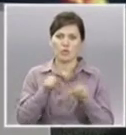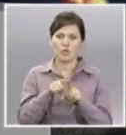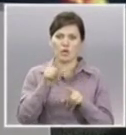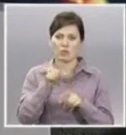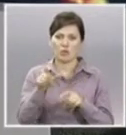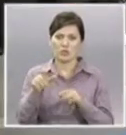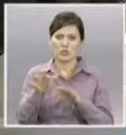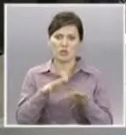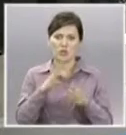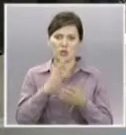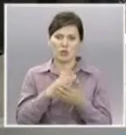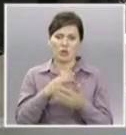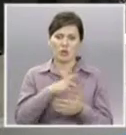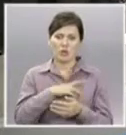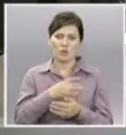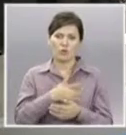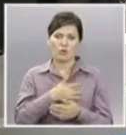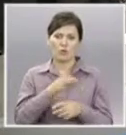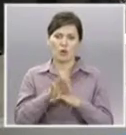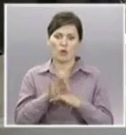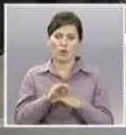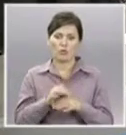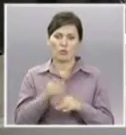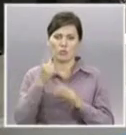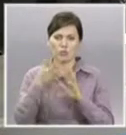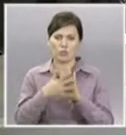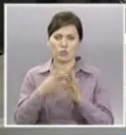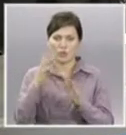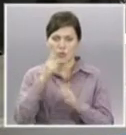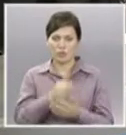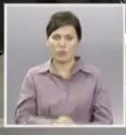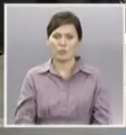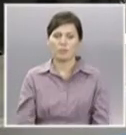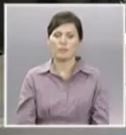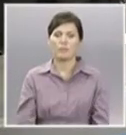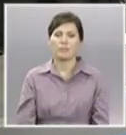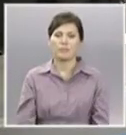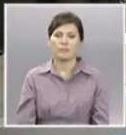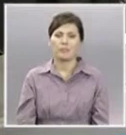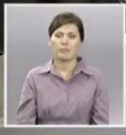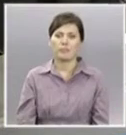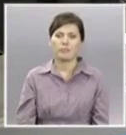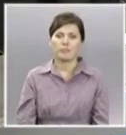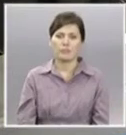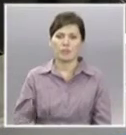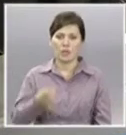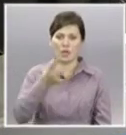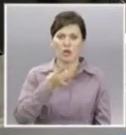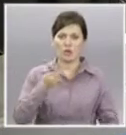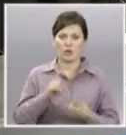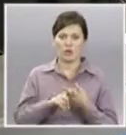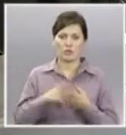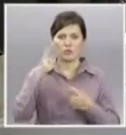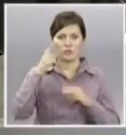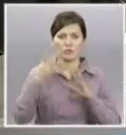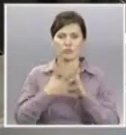азаматтардың істеп отырғаны менің соған жүрегім ауырады. Түсініктен сұраңыз, иә. Жалпы енді мына аудандарға қатысты атаулар. Мен түсініп